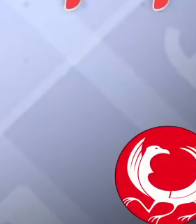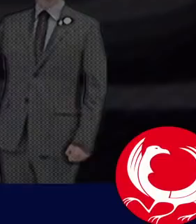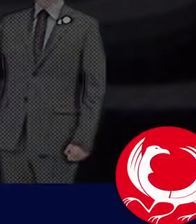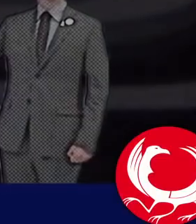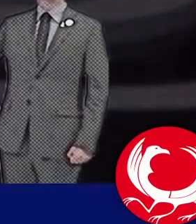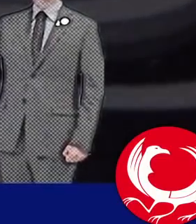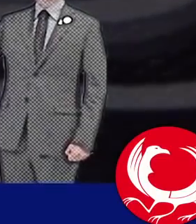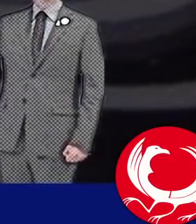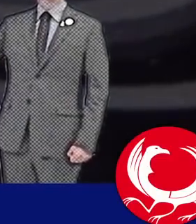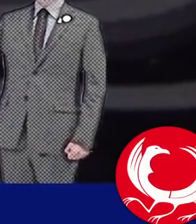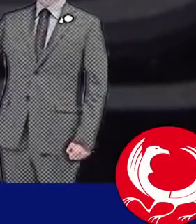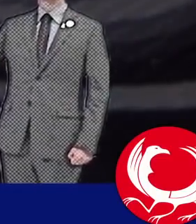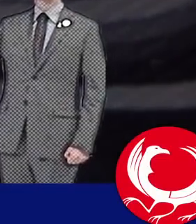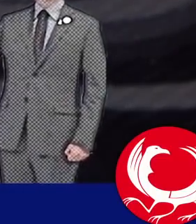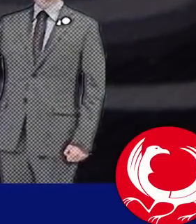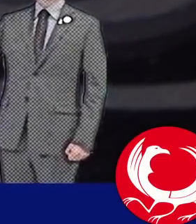있습니다.